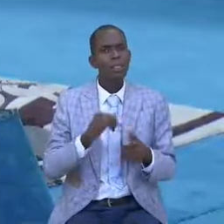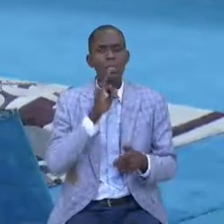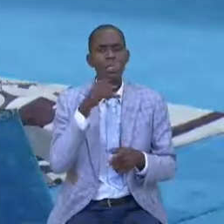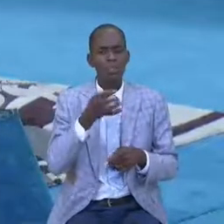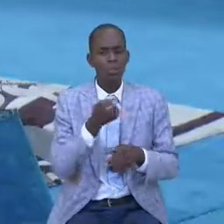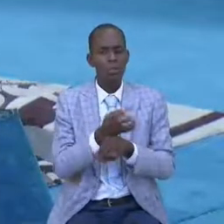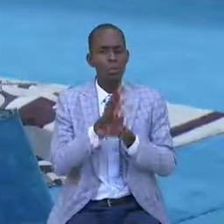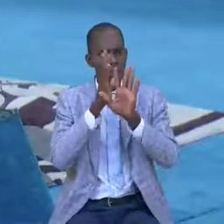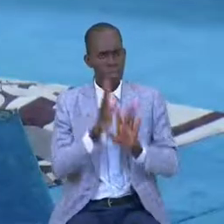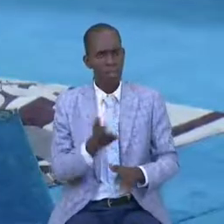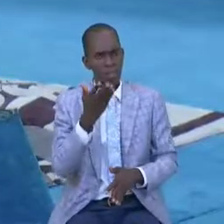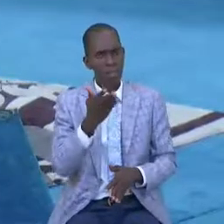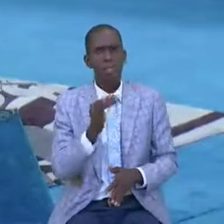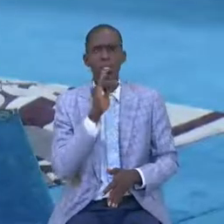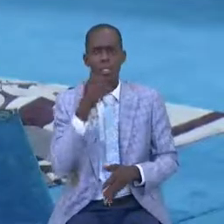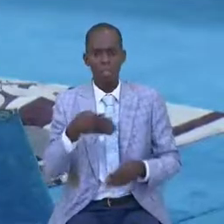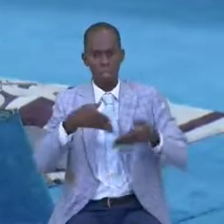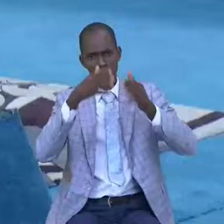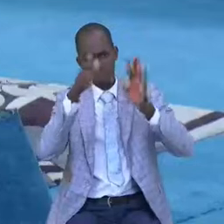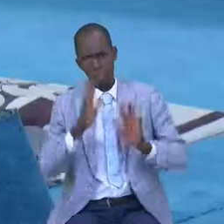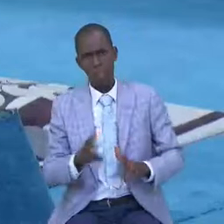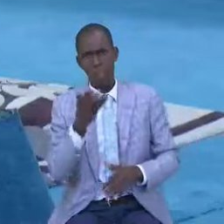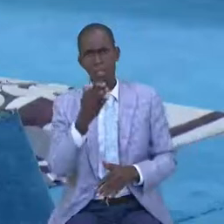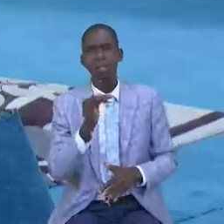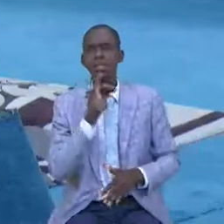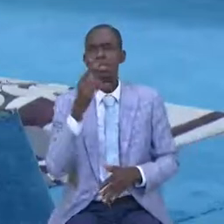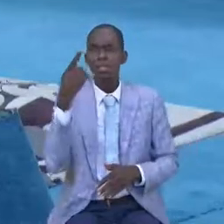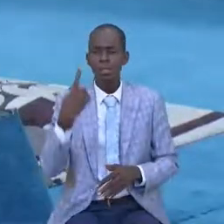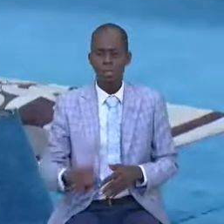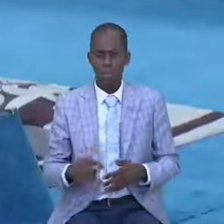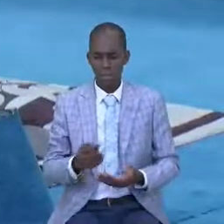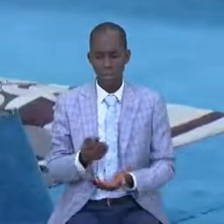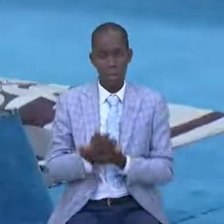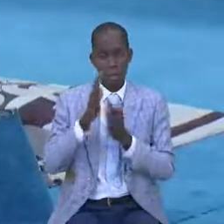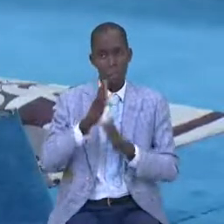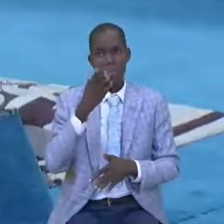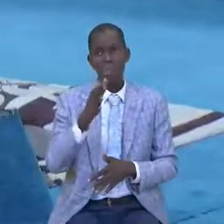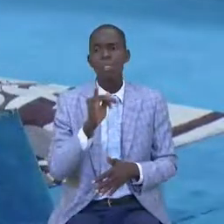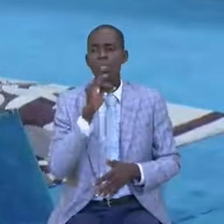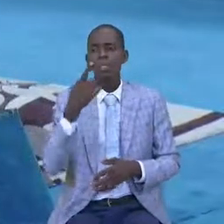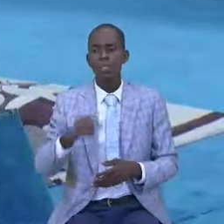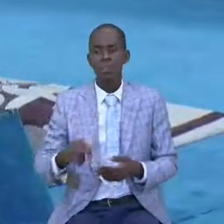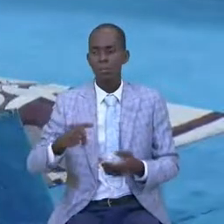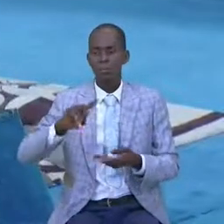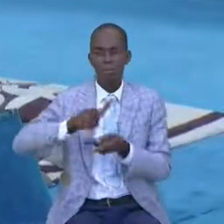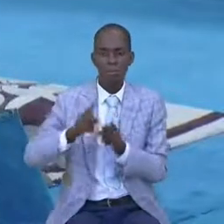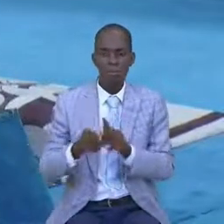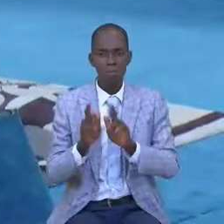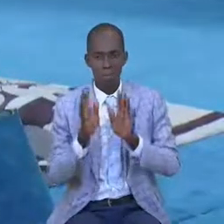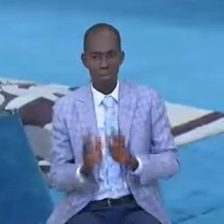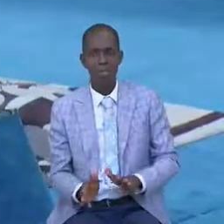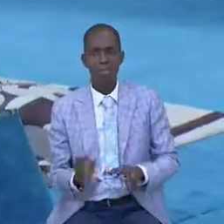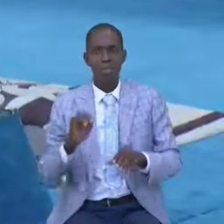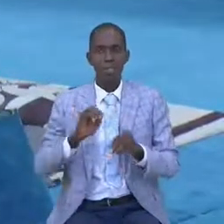Jésus a parlé au travers du prédicateur, que lève-toi et marche. C'est le conseiller là-bas, c'est